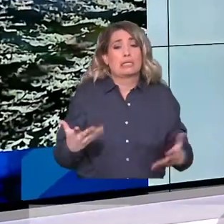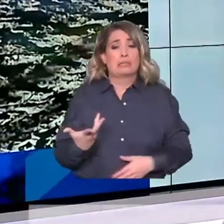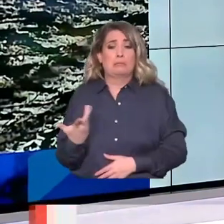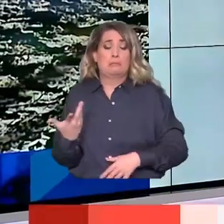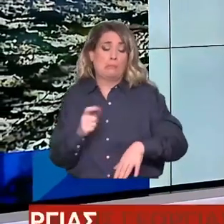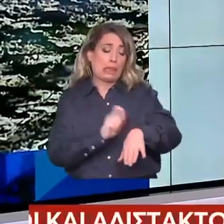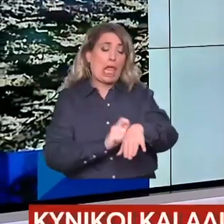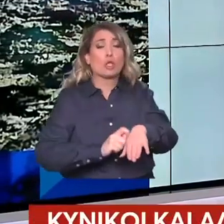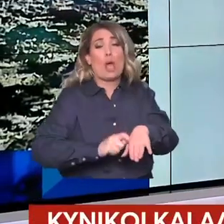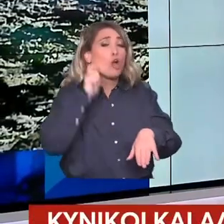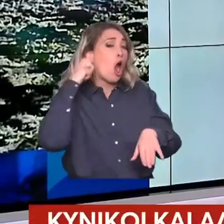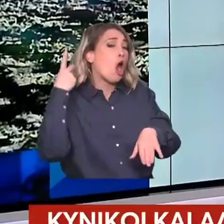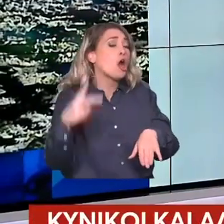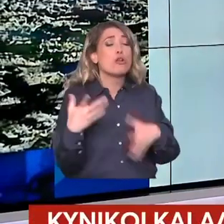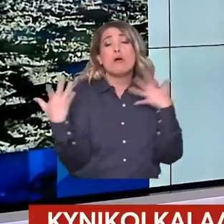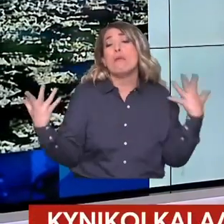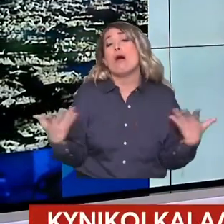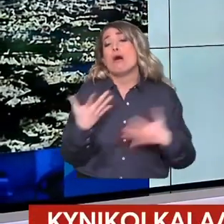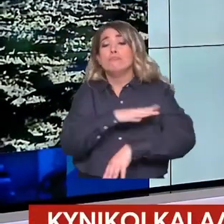με το όνομά της κλπ.